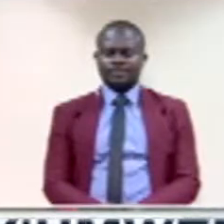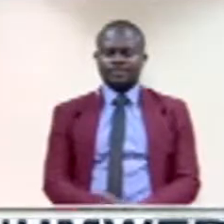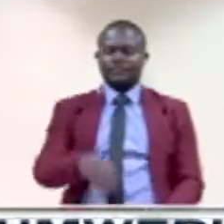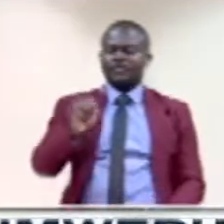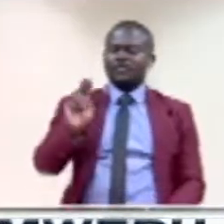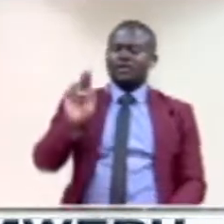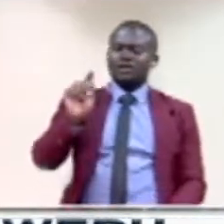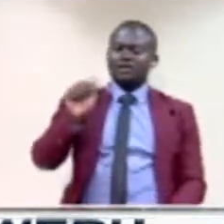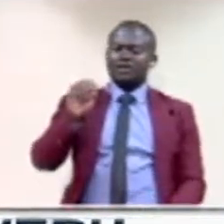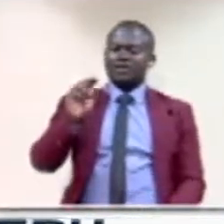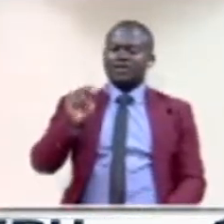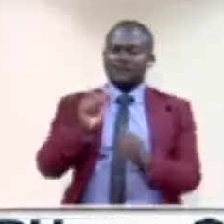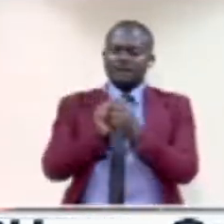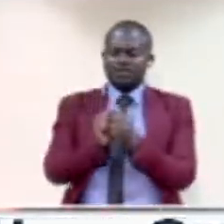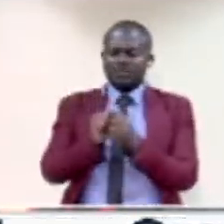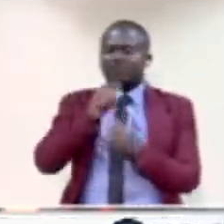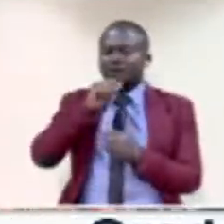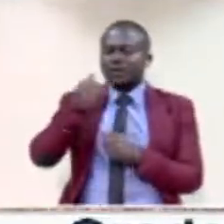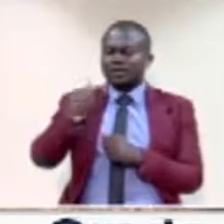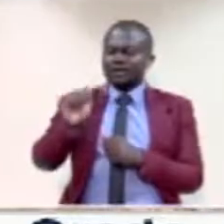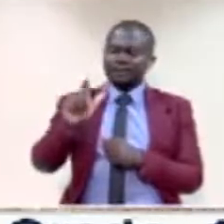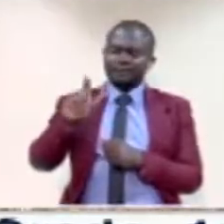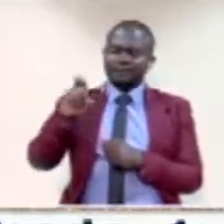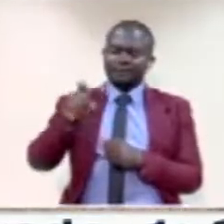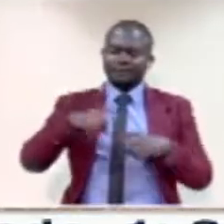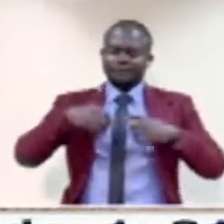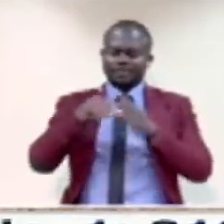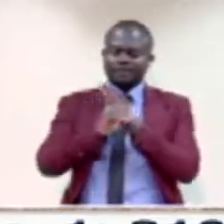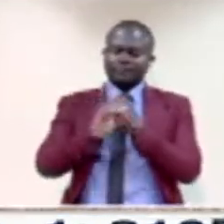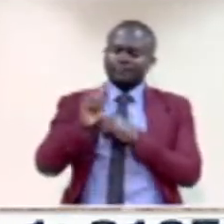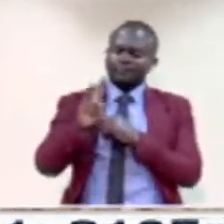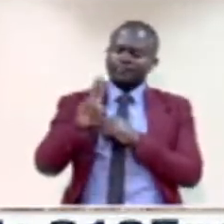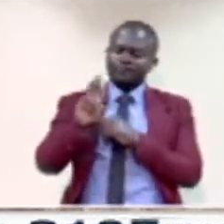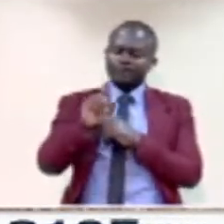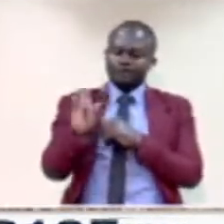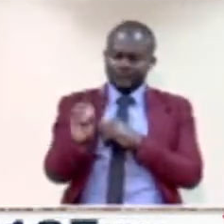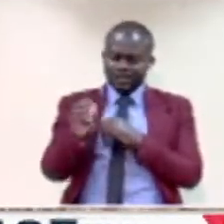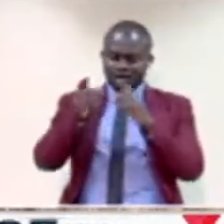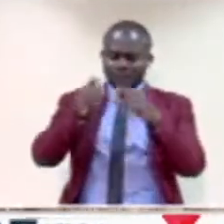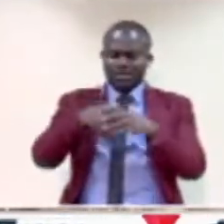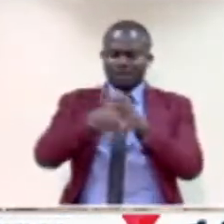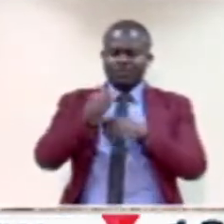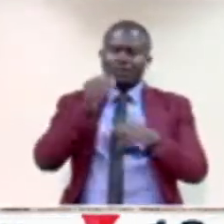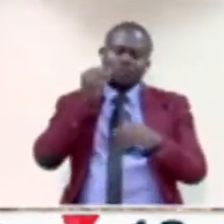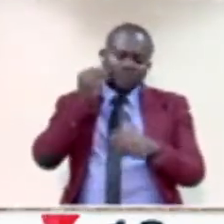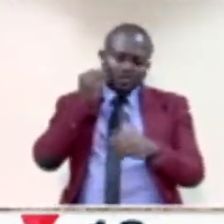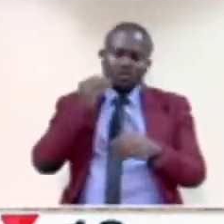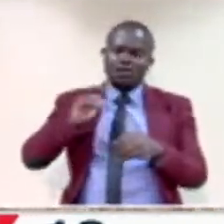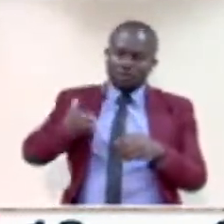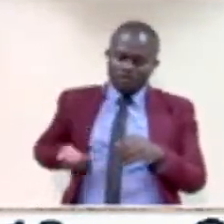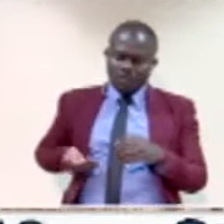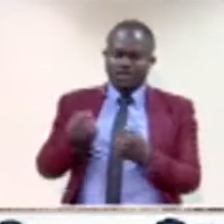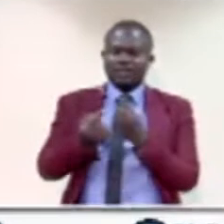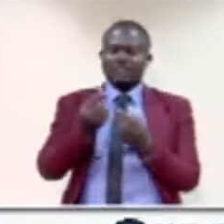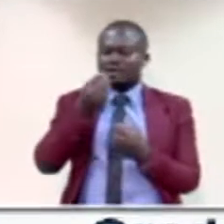Mukamana Maria n'umugabo we Hakizimana Alexi batuye mu kagari ka Mvuzo umurenge wa Bumbogo. Tubasanze mu mirimo yo mu rugo, umugore atetse